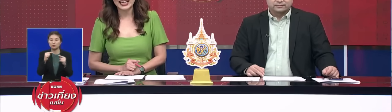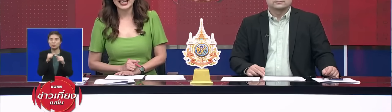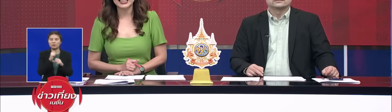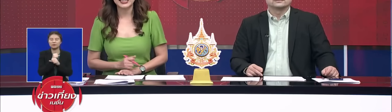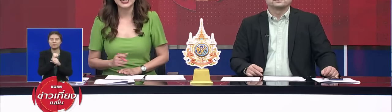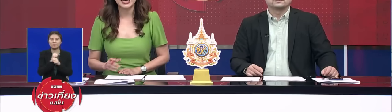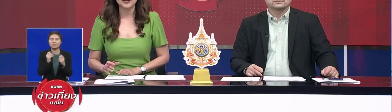ว่ากันยังไงหลังจากนี้นะ